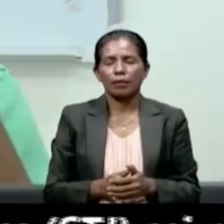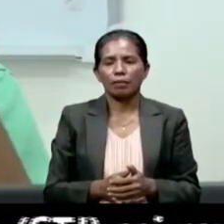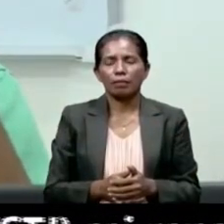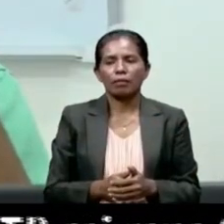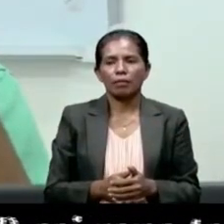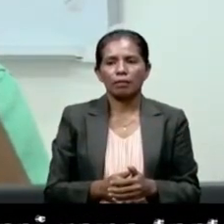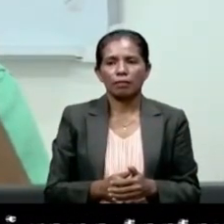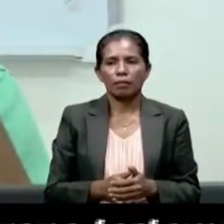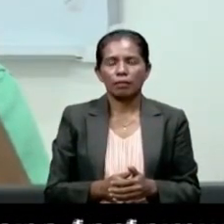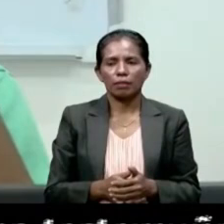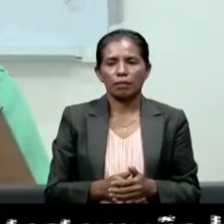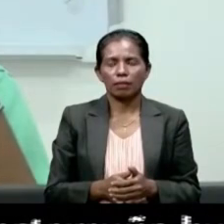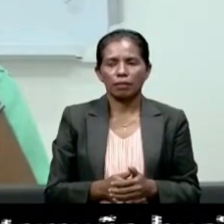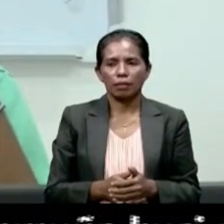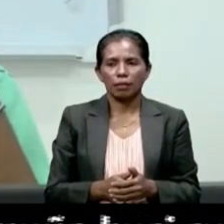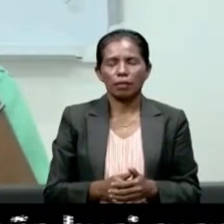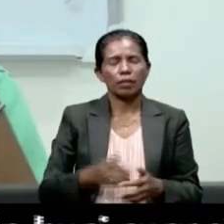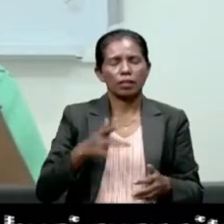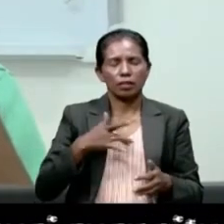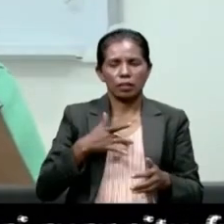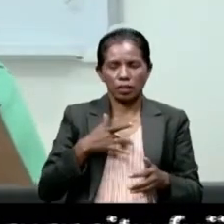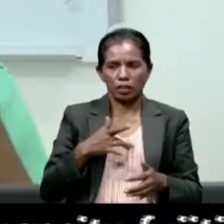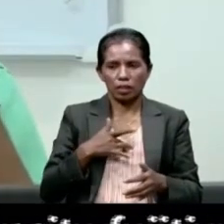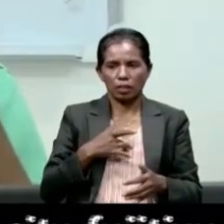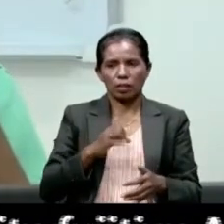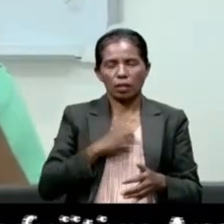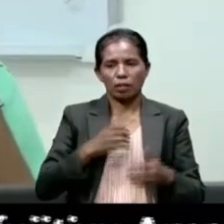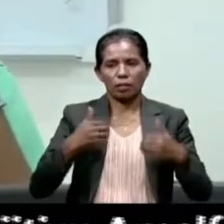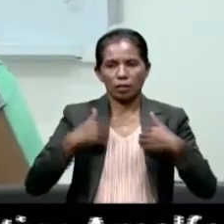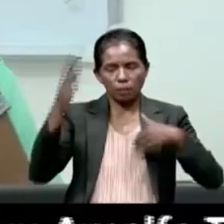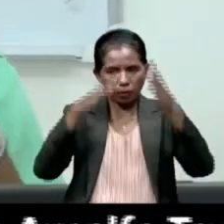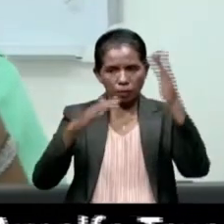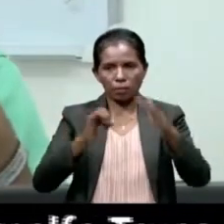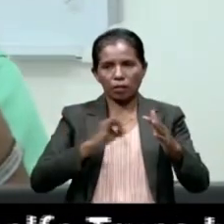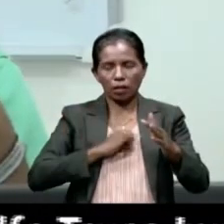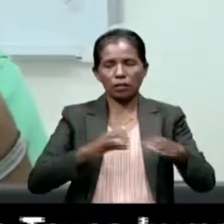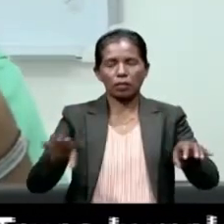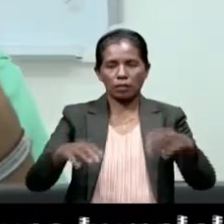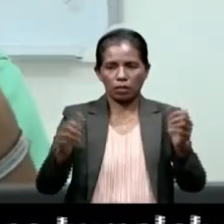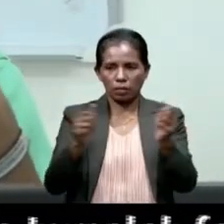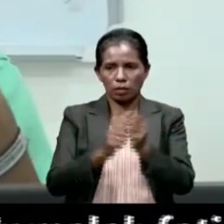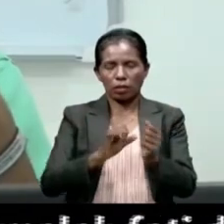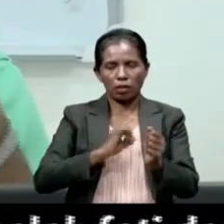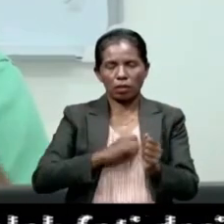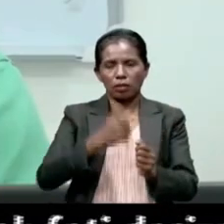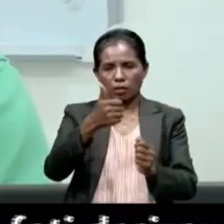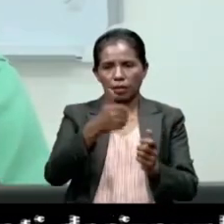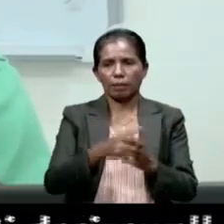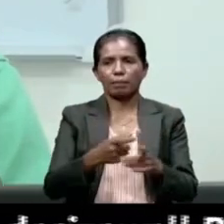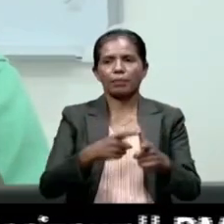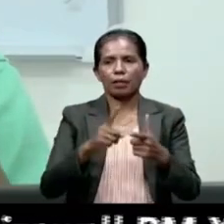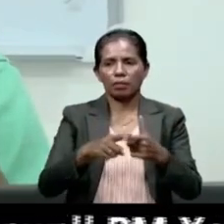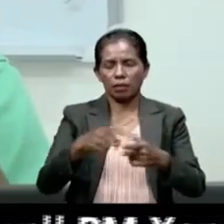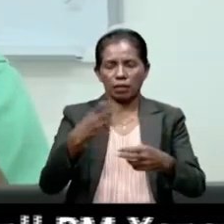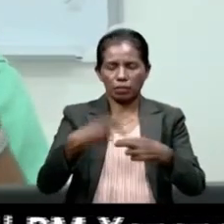atu o sentir en kata hau ia problema hau tengi coopera va tratamento por hau dia kala ida nema